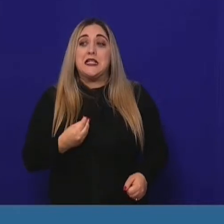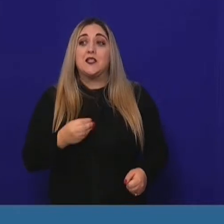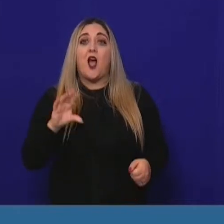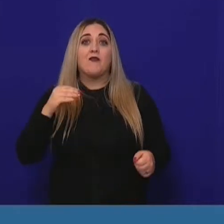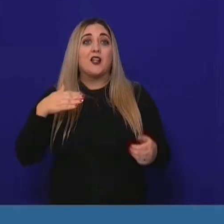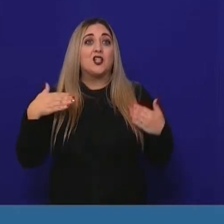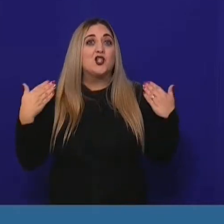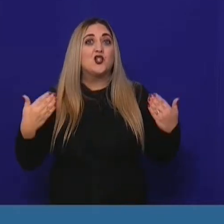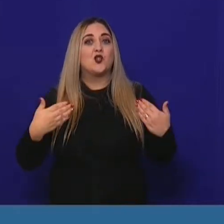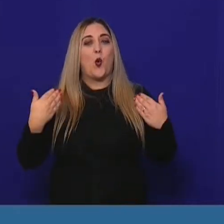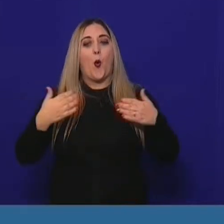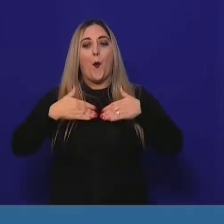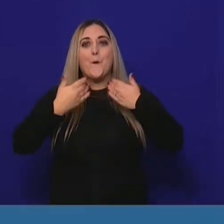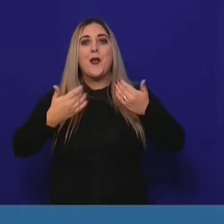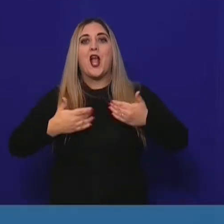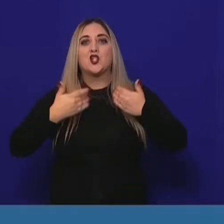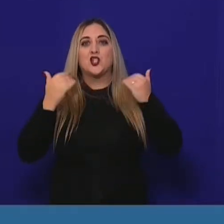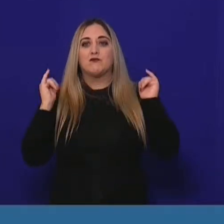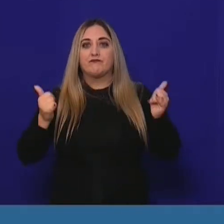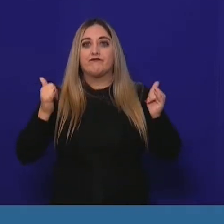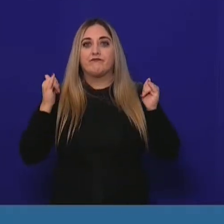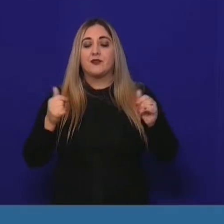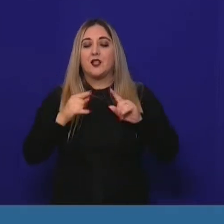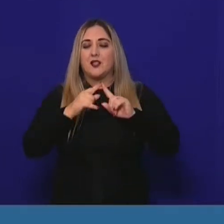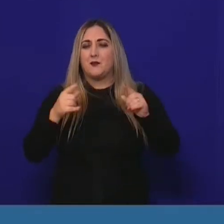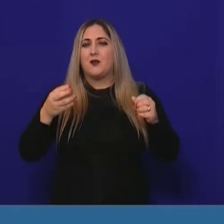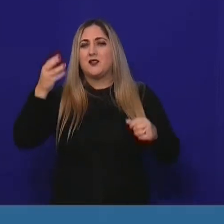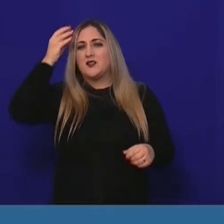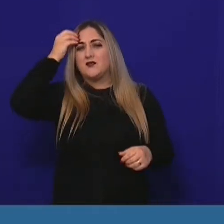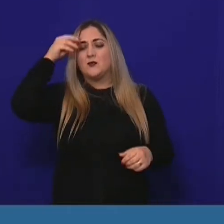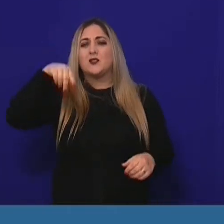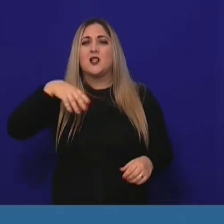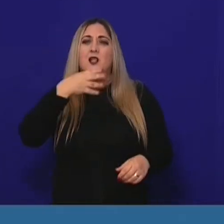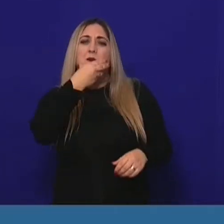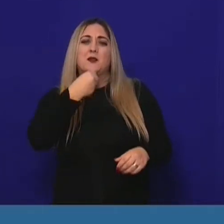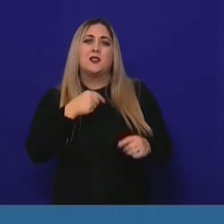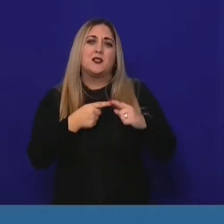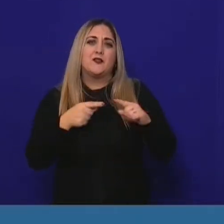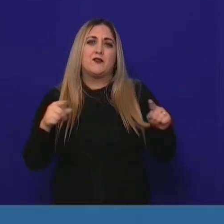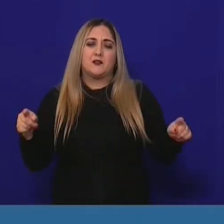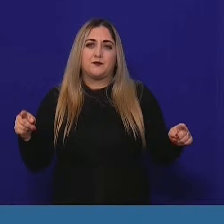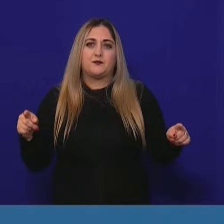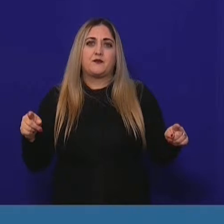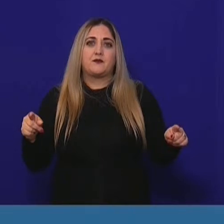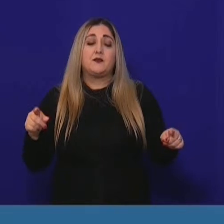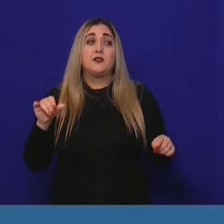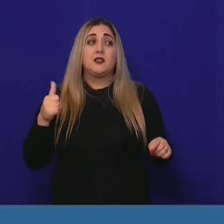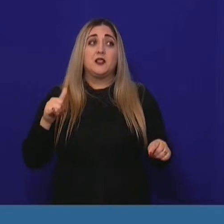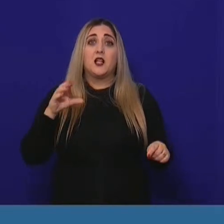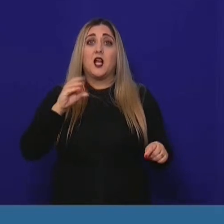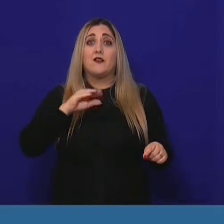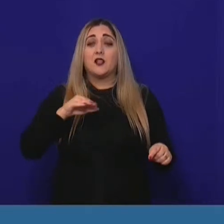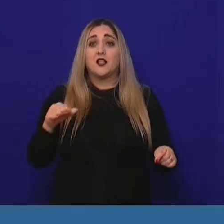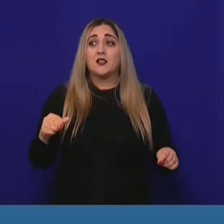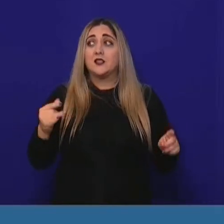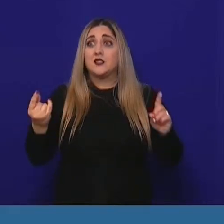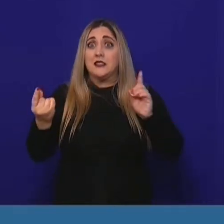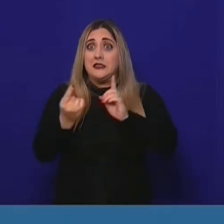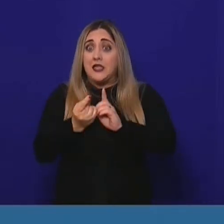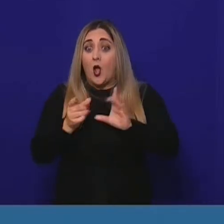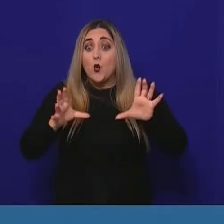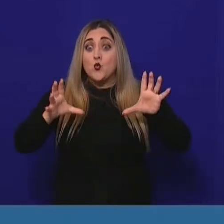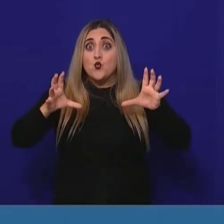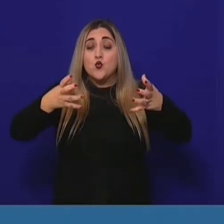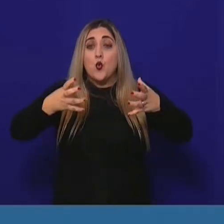però huwa importanti li nifmu li dan huwa miliet li għandu jkun differenti. Jekk ħajkollna nies li ħajkunu qegħdin